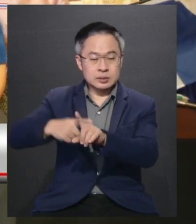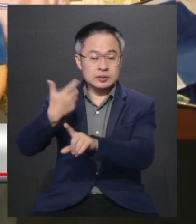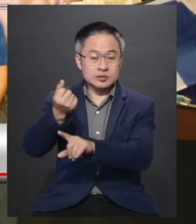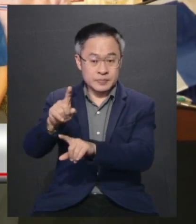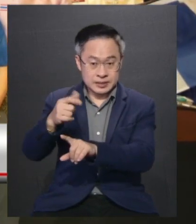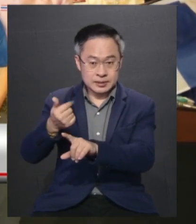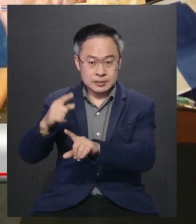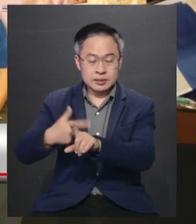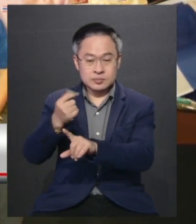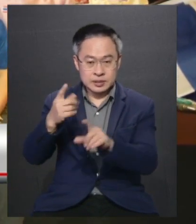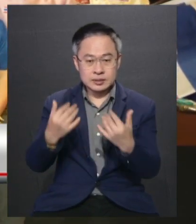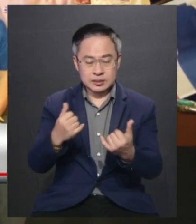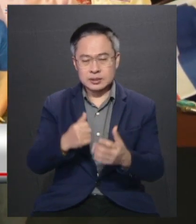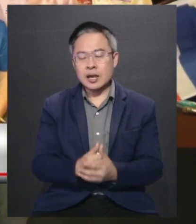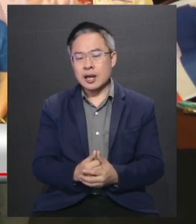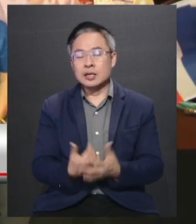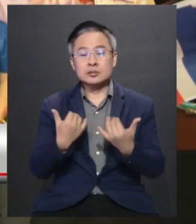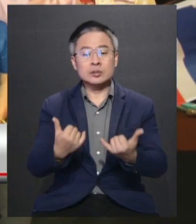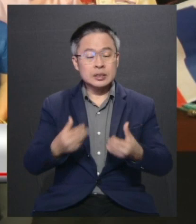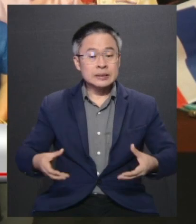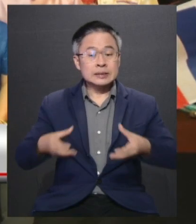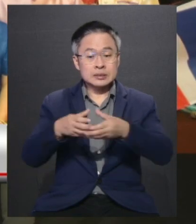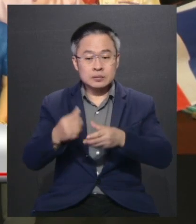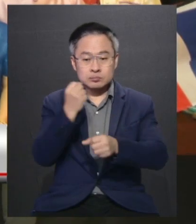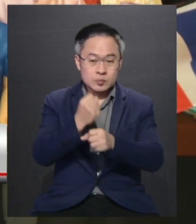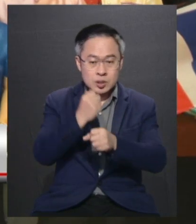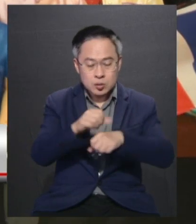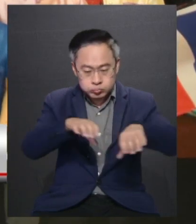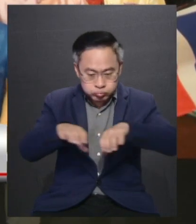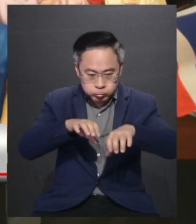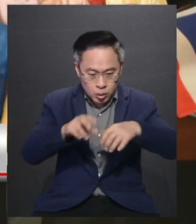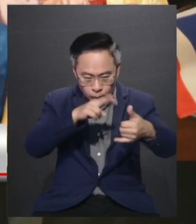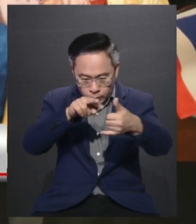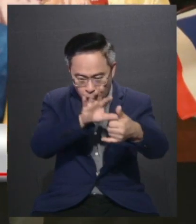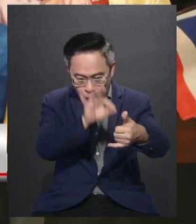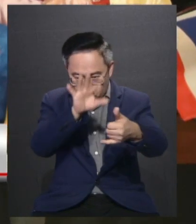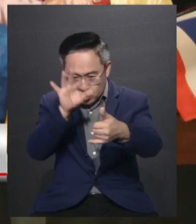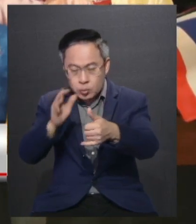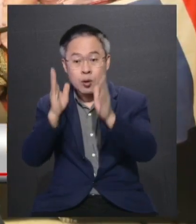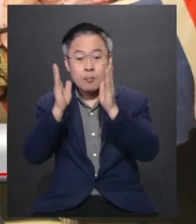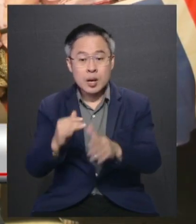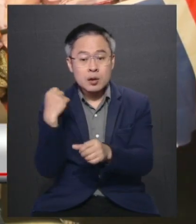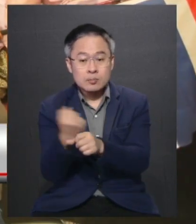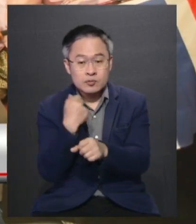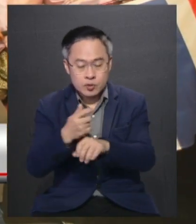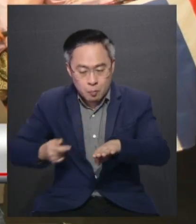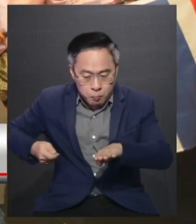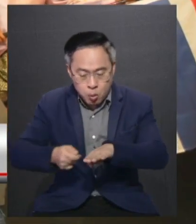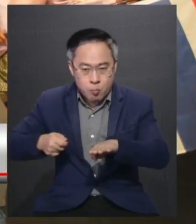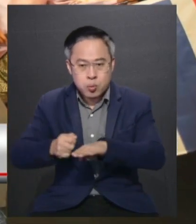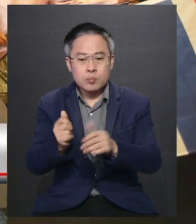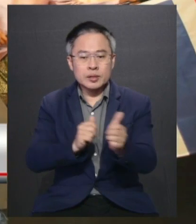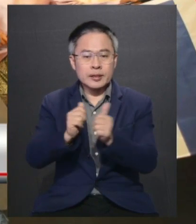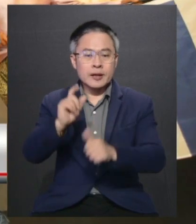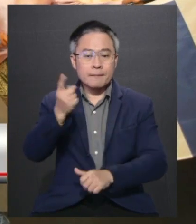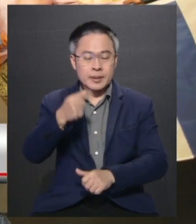ผู้จัดการทีมและ Staff Coachในเรื่องของการคัดเลือกนักกีฬาทุกประเภทเพื่อหานักกีฬาที่ดีที่สุดเข้าร่วมทำการ